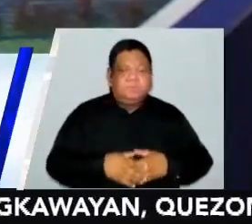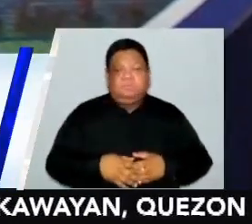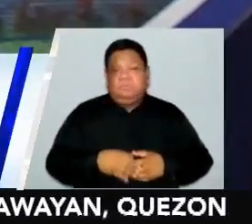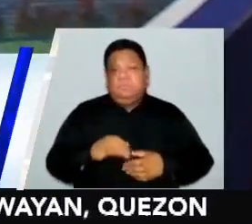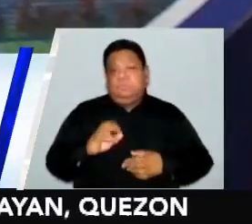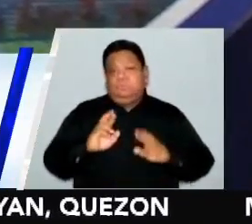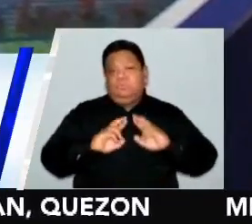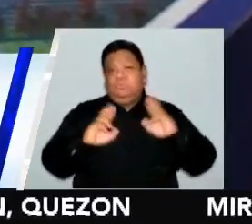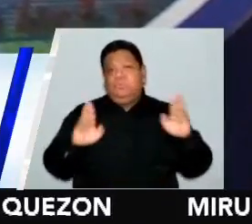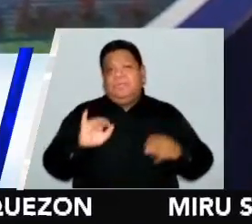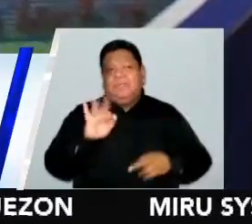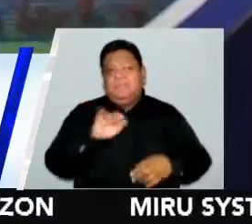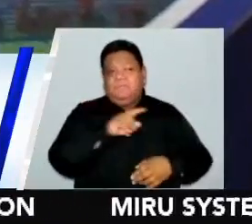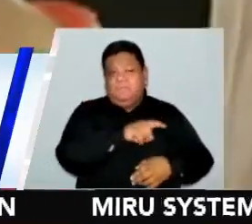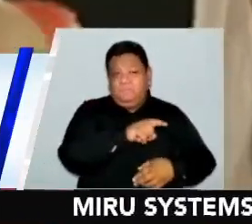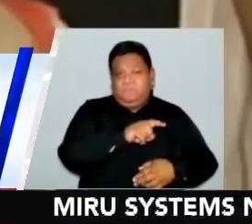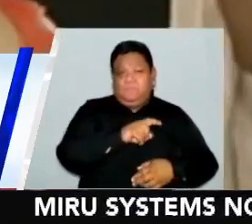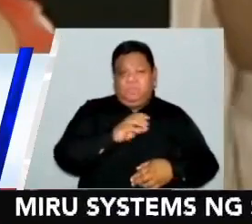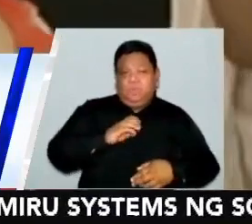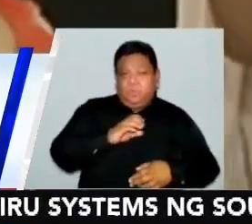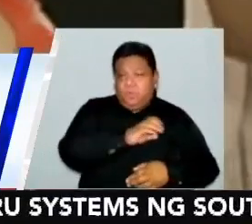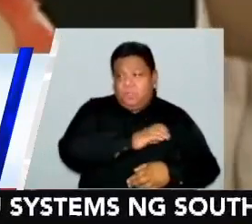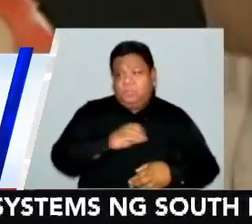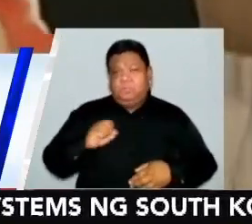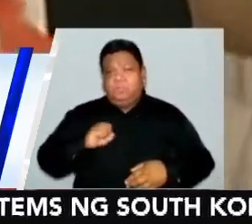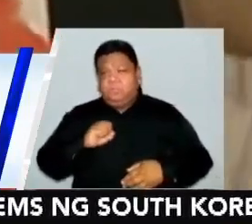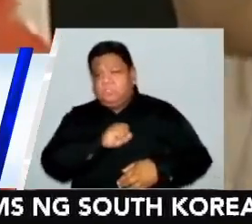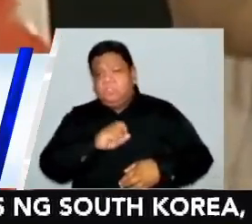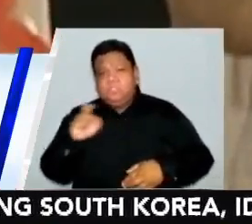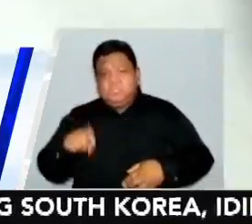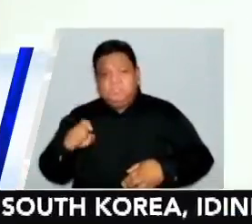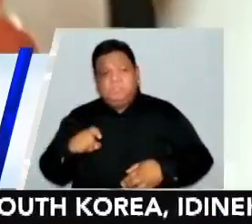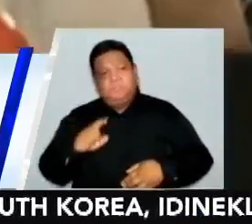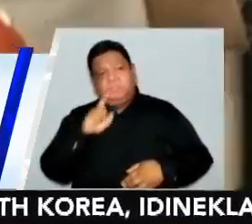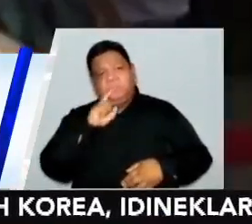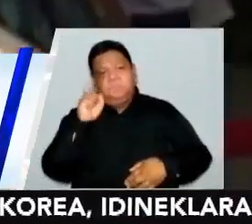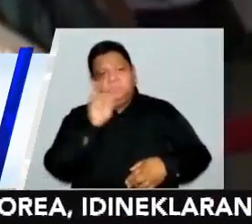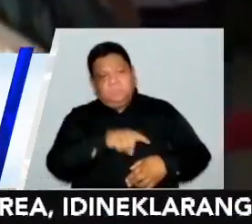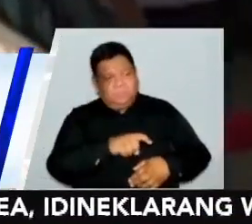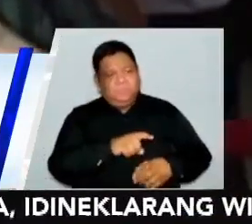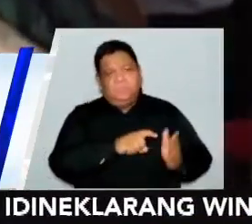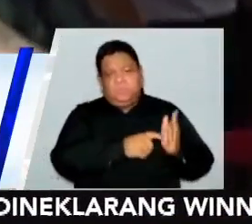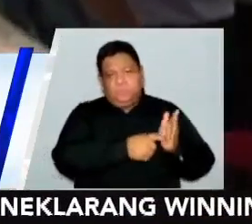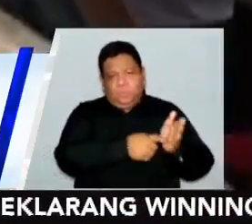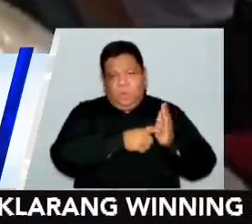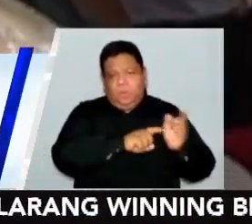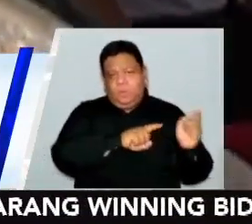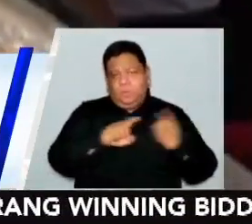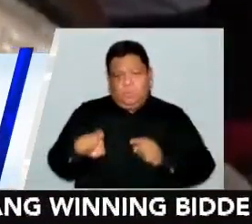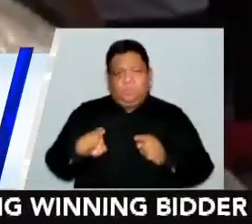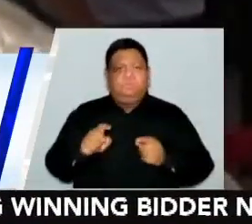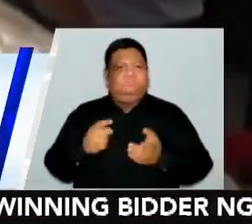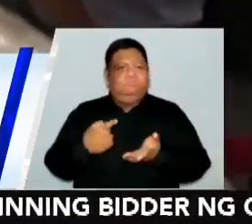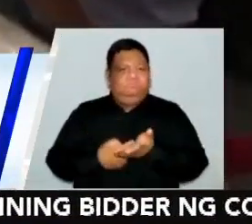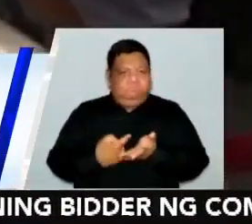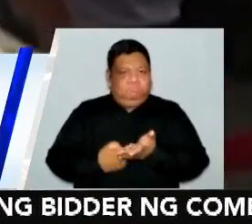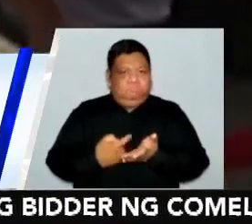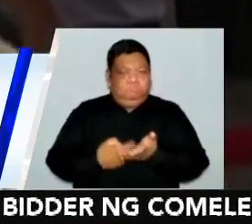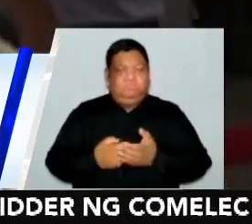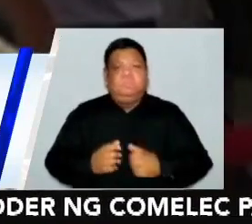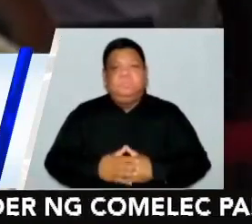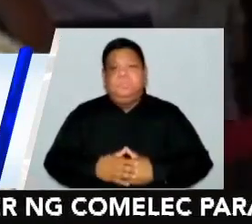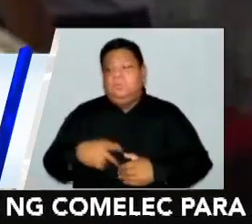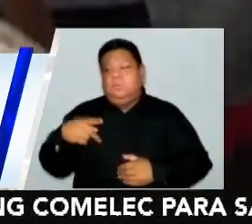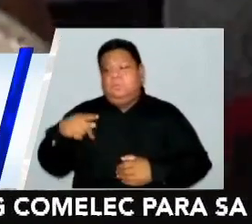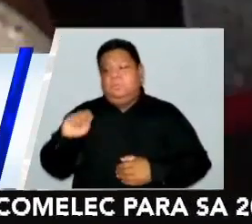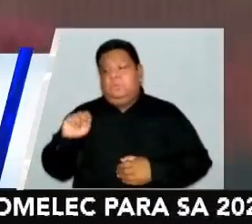tulong ang Kamara o Senado sa pagsisilbi ng subpoena laban kay Kibuloy. Pinabulaanan din ng PNP ang paratang ni